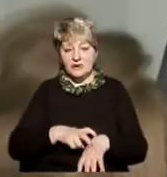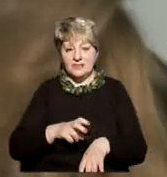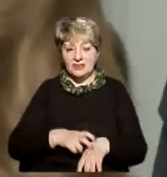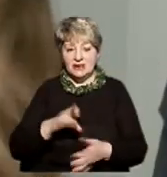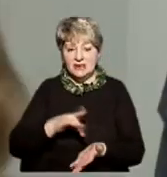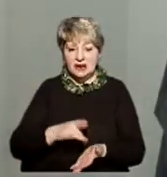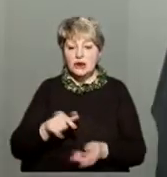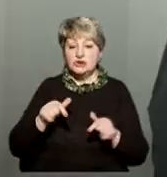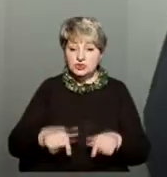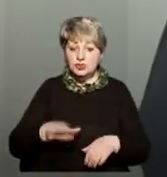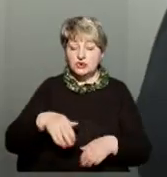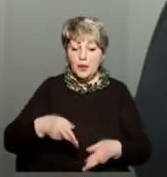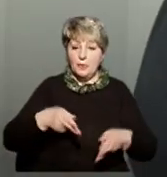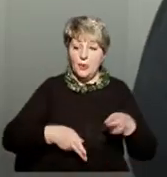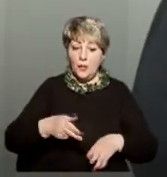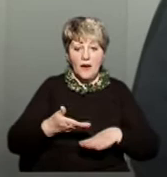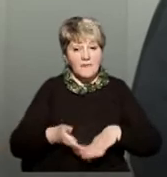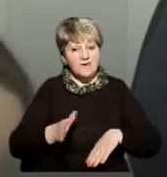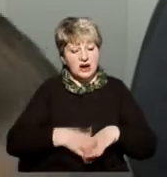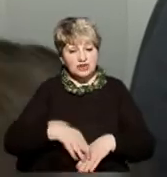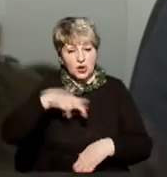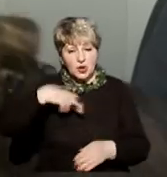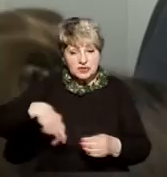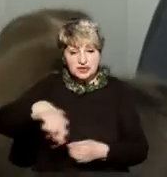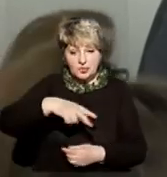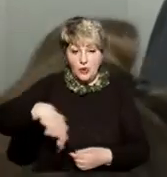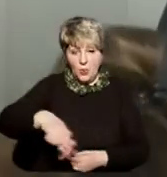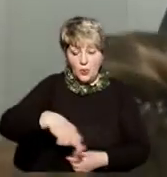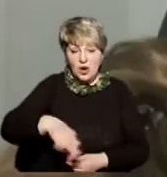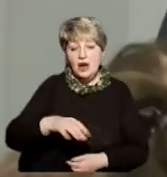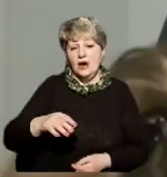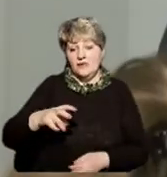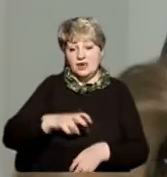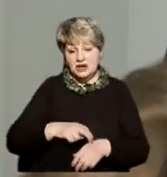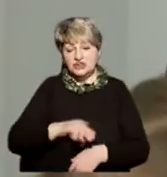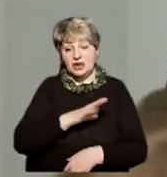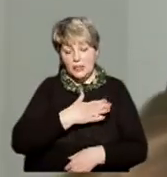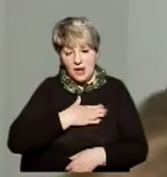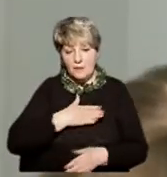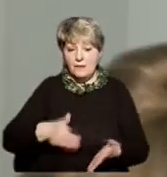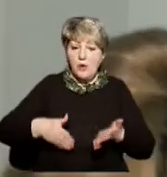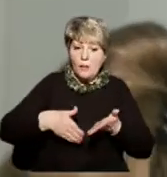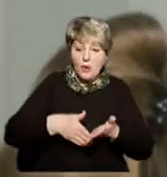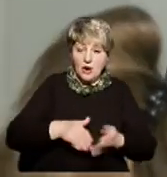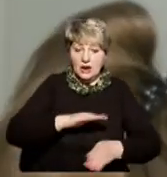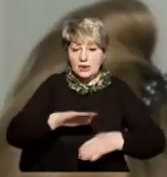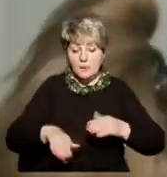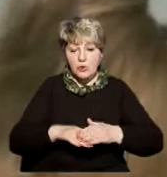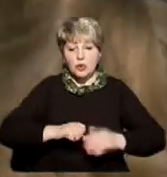І сюди нас після операційних дуже важко нам сюди спускатись. То самі лікарі попід руки нас брали і виводили.